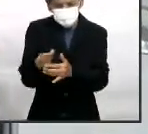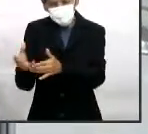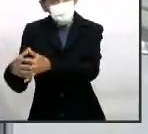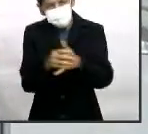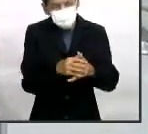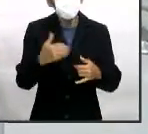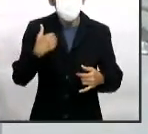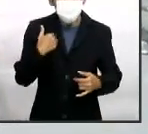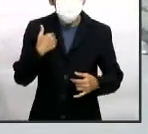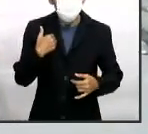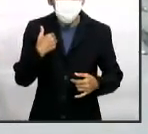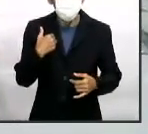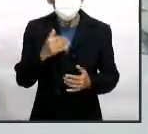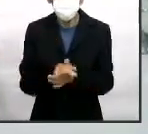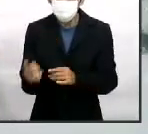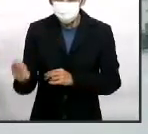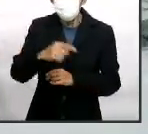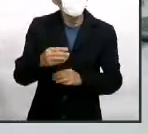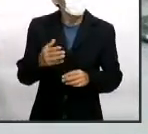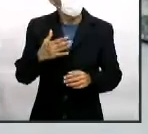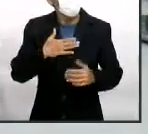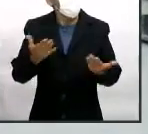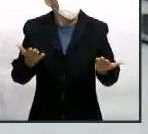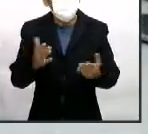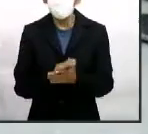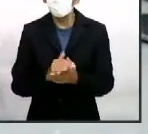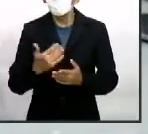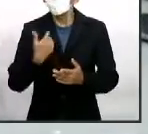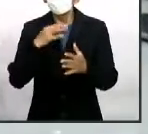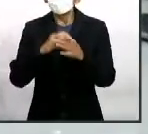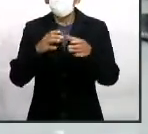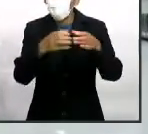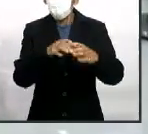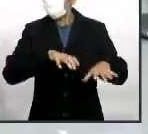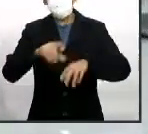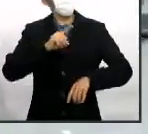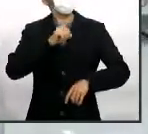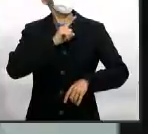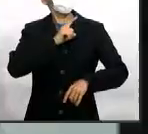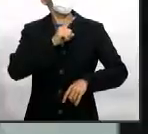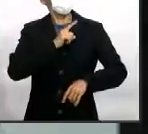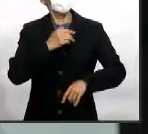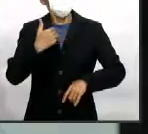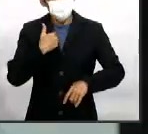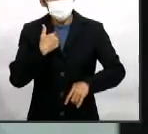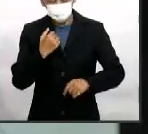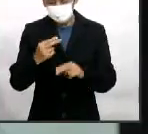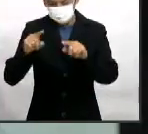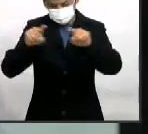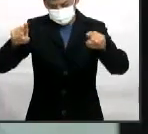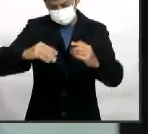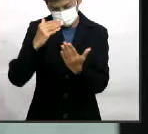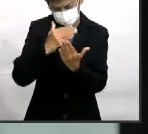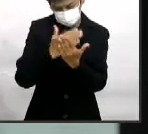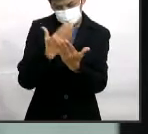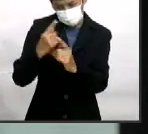มสร A ผมเขาอยู่ในสโมสร A แล้ว ใช่ครับ แล้วผมจะทำไงบ้าง คืออันนี้มันจะเป็นเรื่องของสโมสรเป็นคนจัดการหมดเลยคือมันจะมีการร่างสัญญาคุณจะ